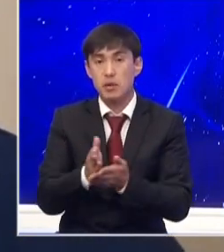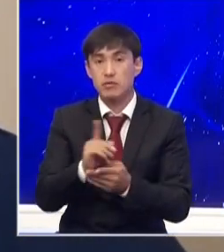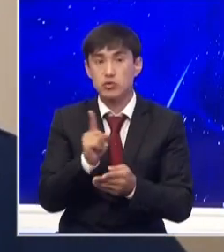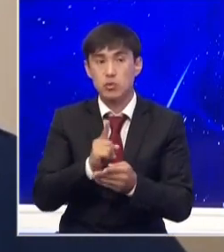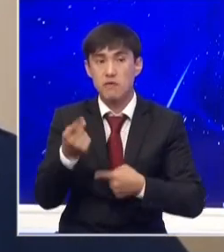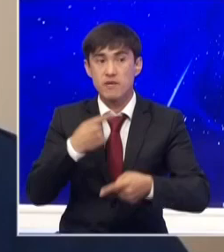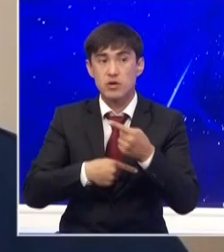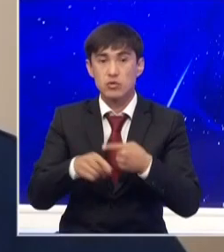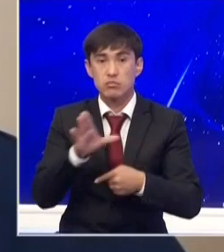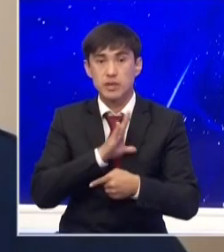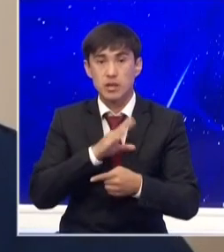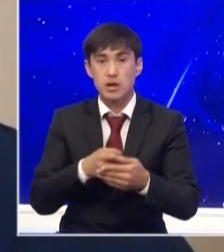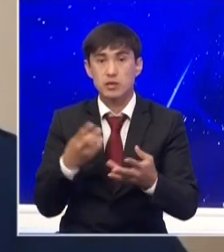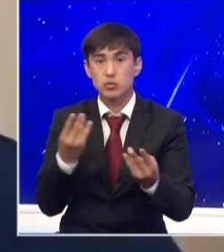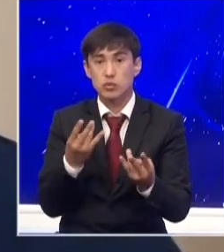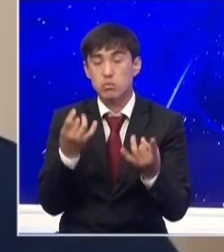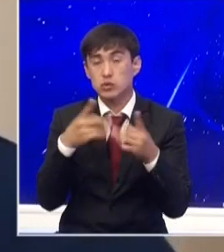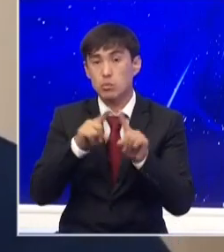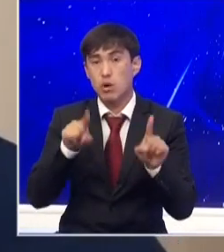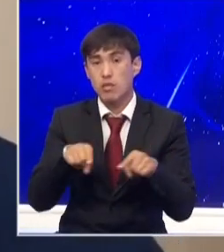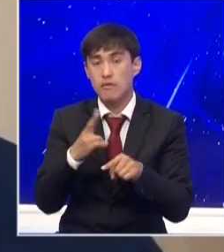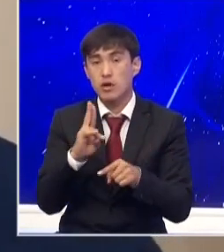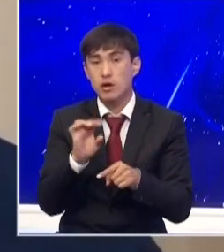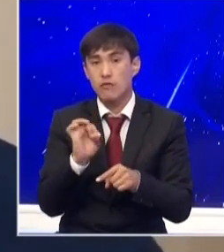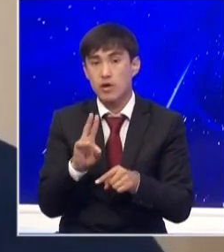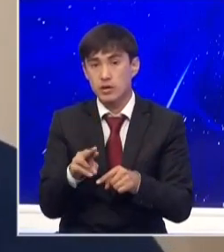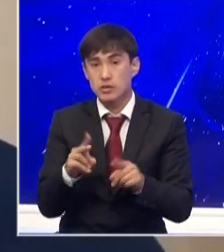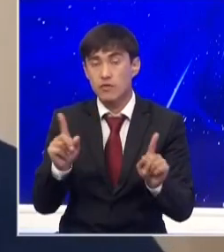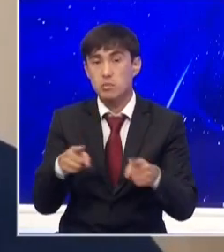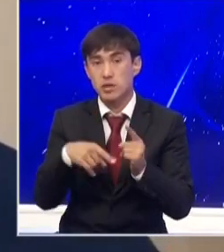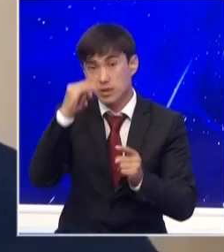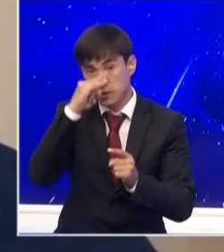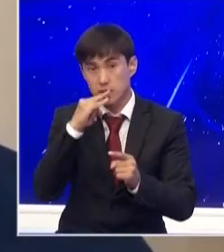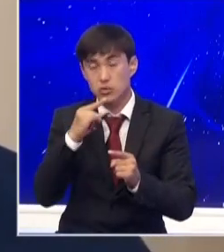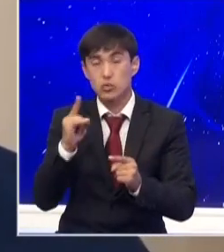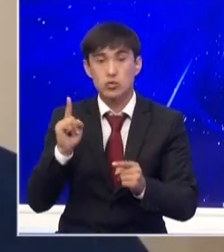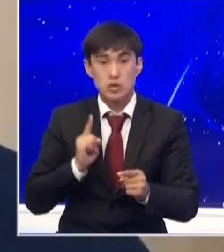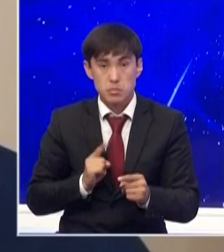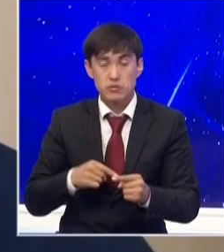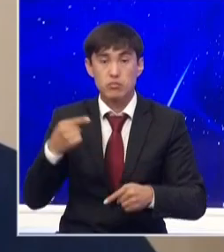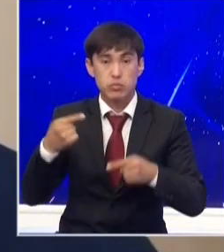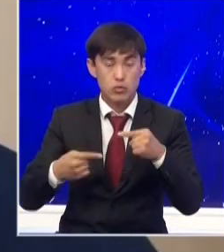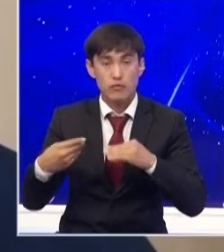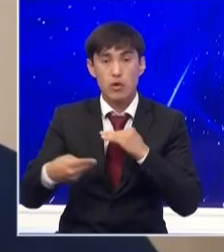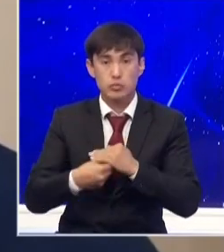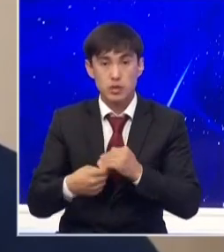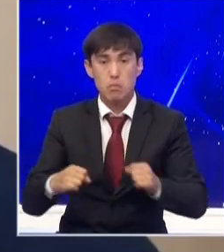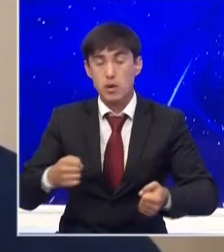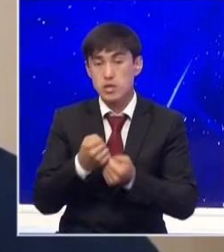на то чтобы вернуть Былое предназначение простому конверту а также сформировать в казахстанцах нулевую терпимость коррупции я поддерживаю